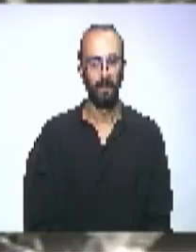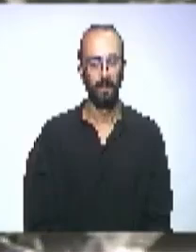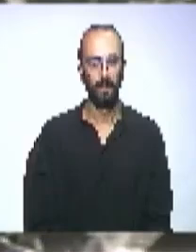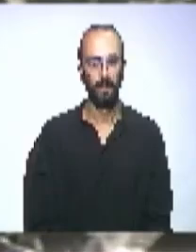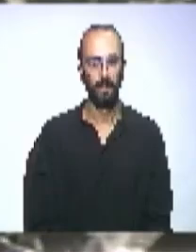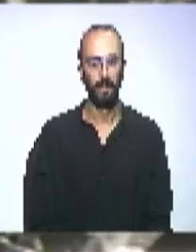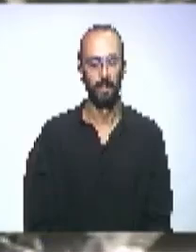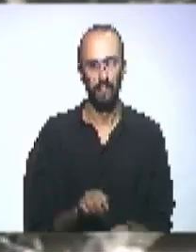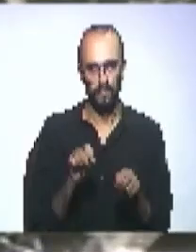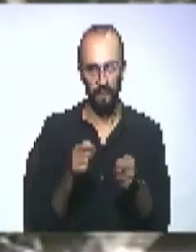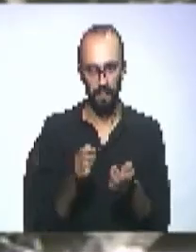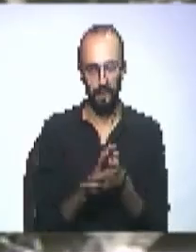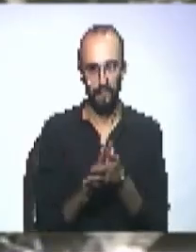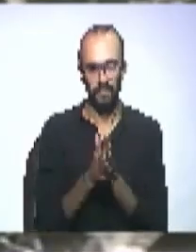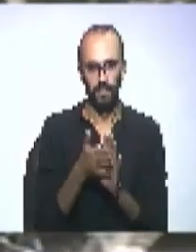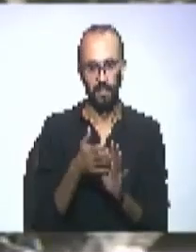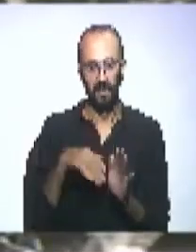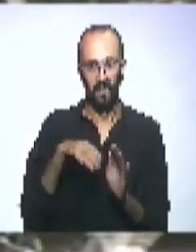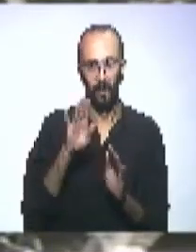ماشي، نطفي بس اللي من فوق.